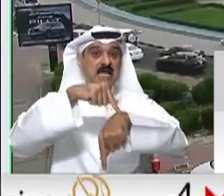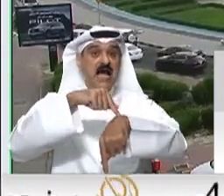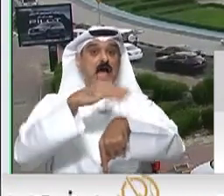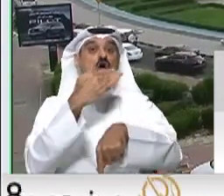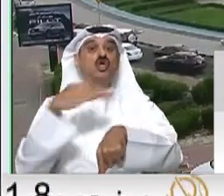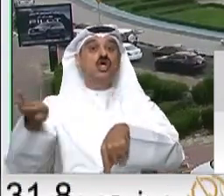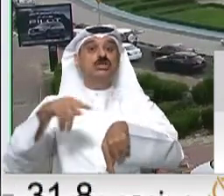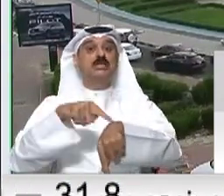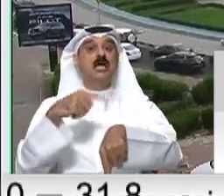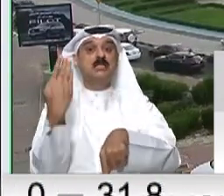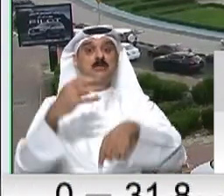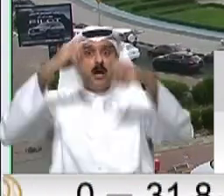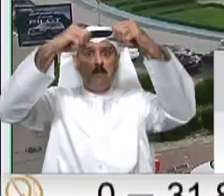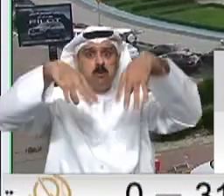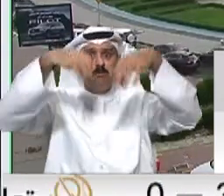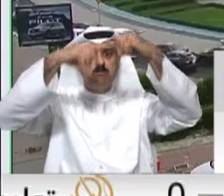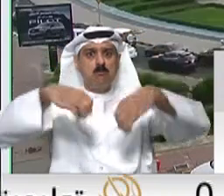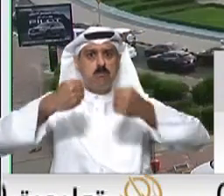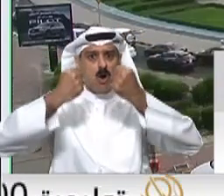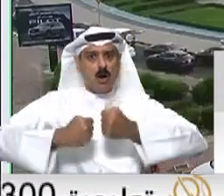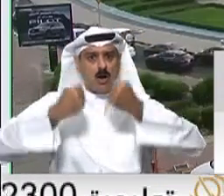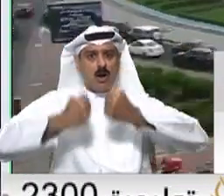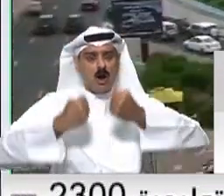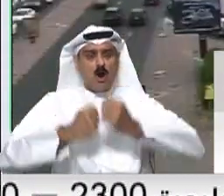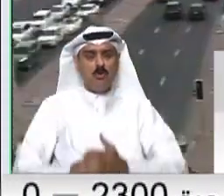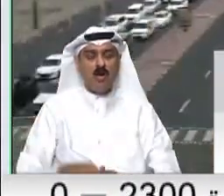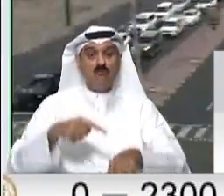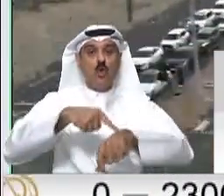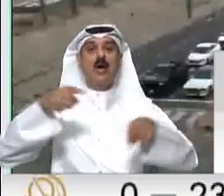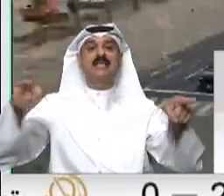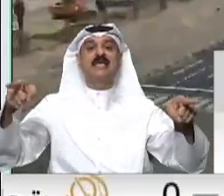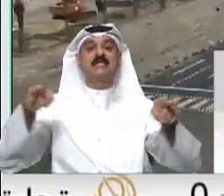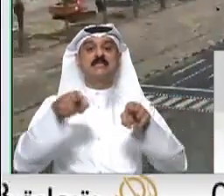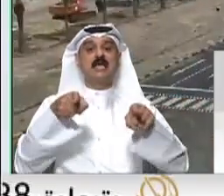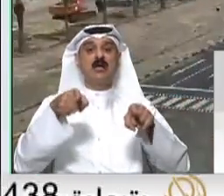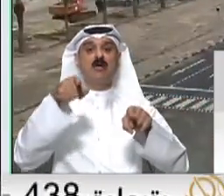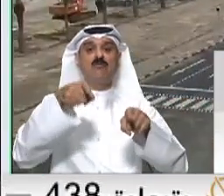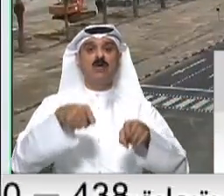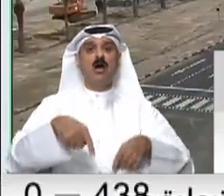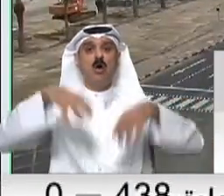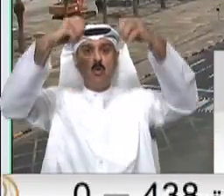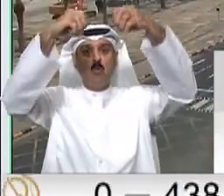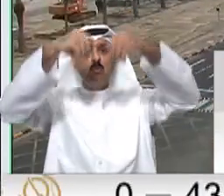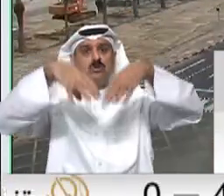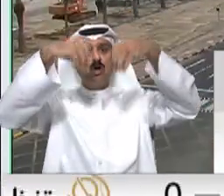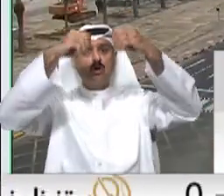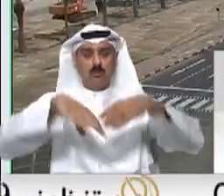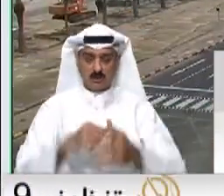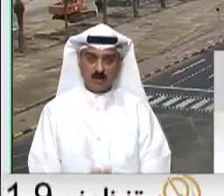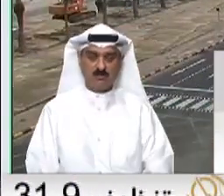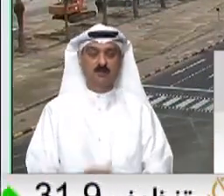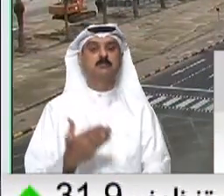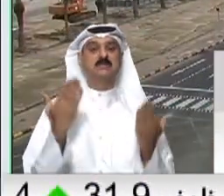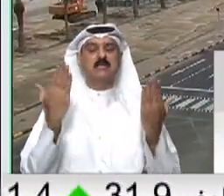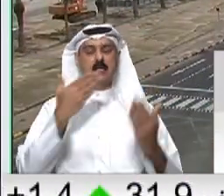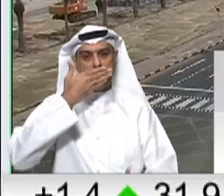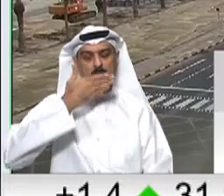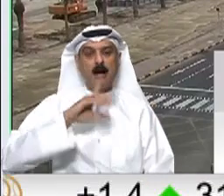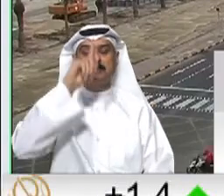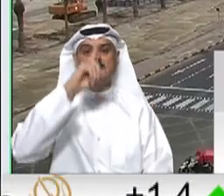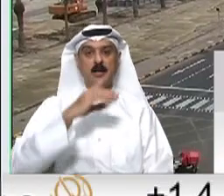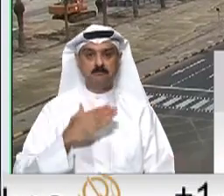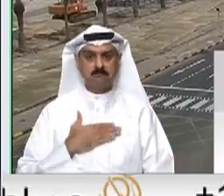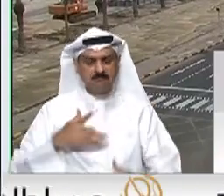تكون يعني فترة وجيزة جدا للكمية التي هطلت، لكن الحمد لله تم